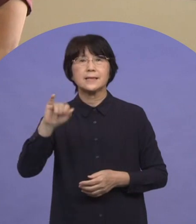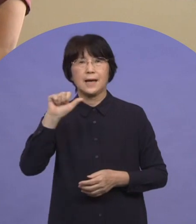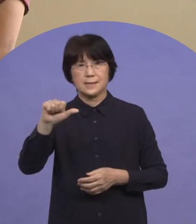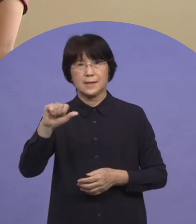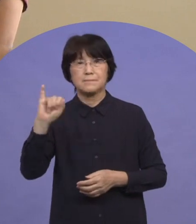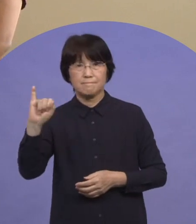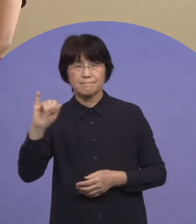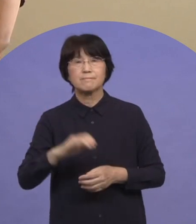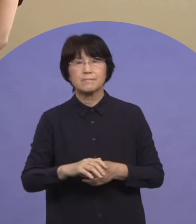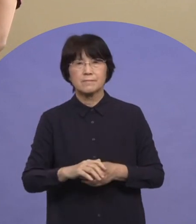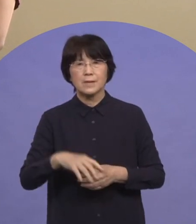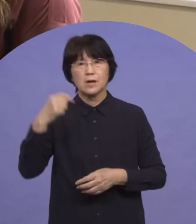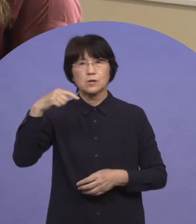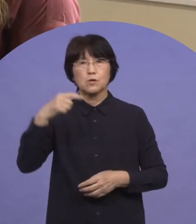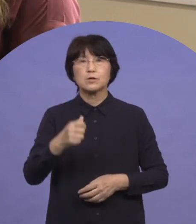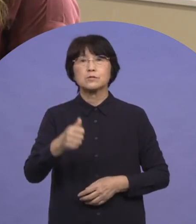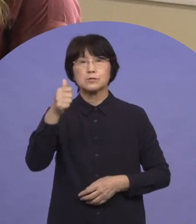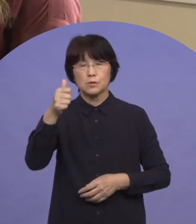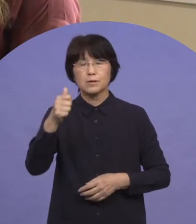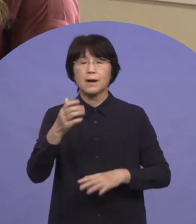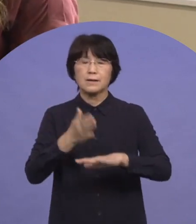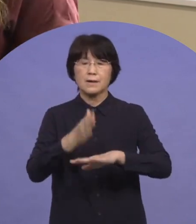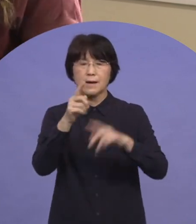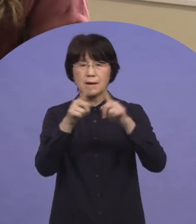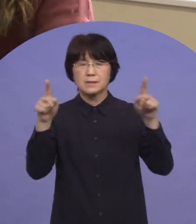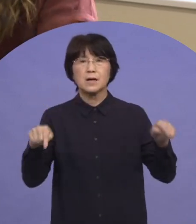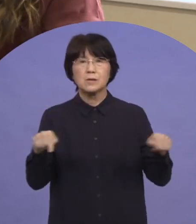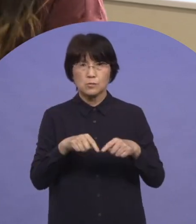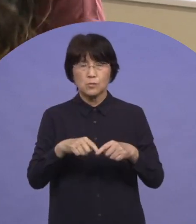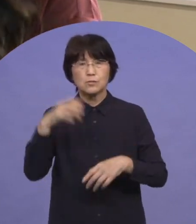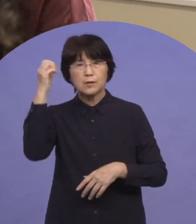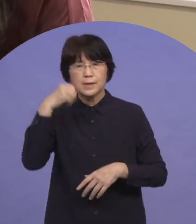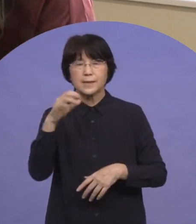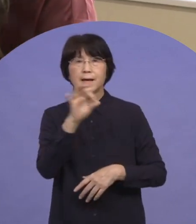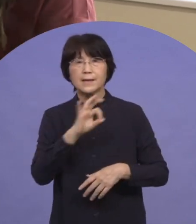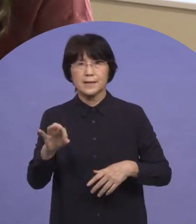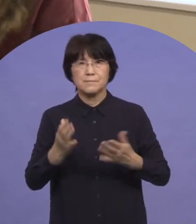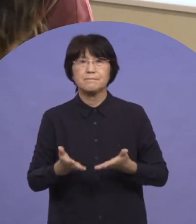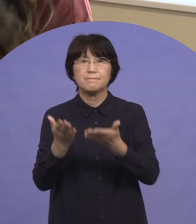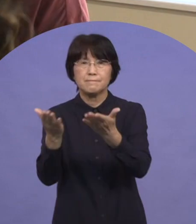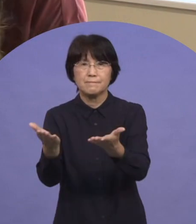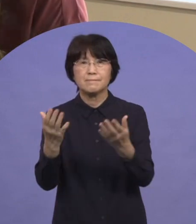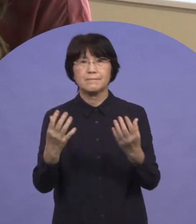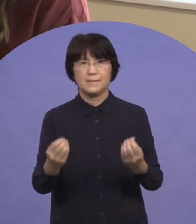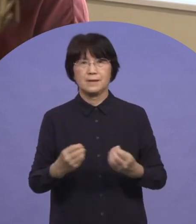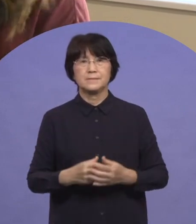長から感謝状と記念品が授与されました。